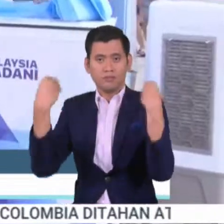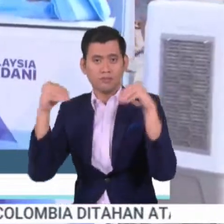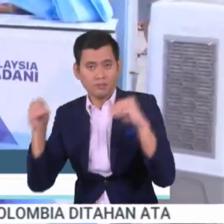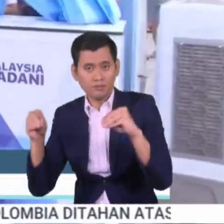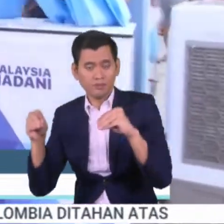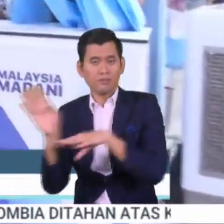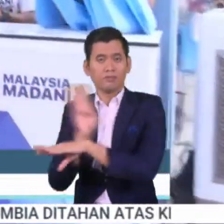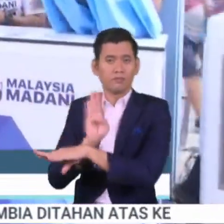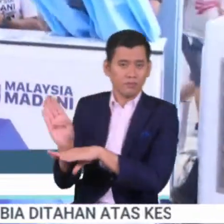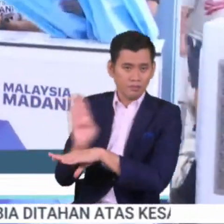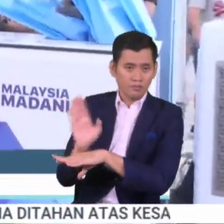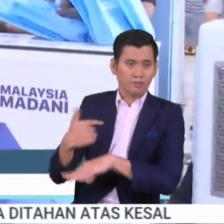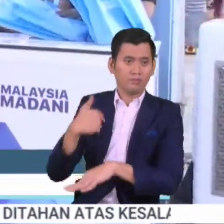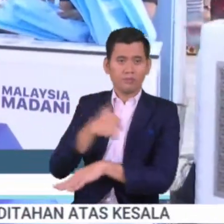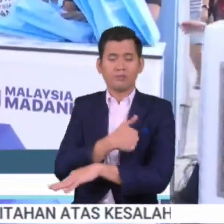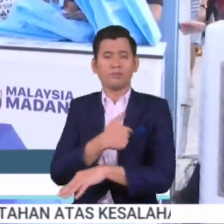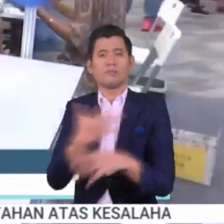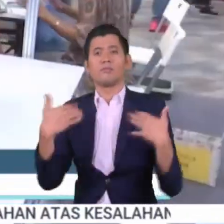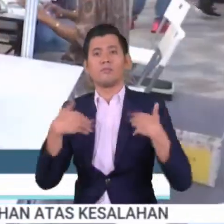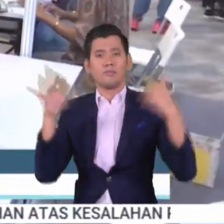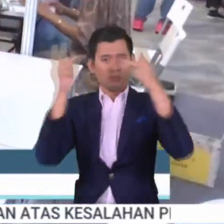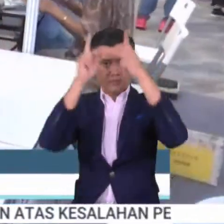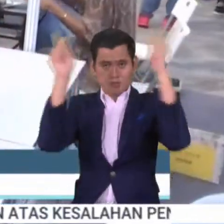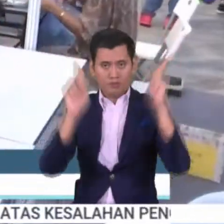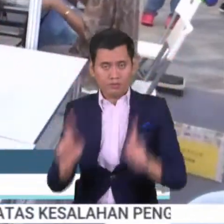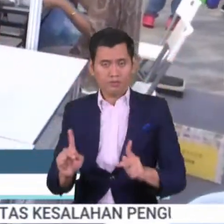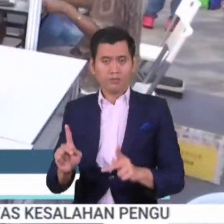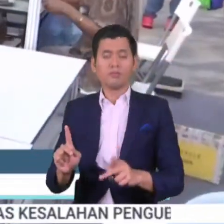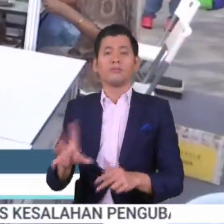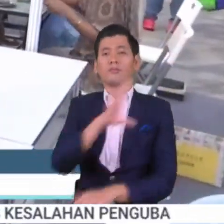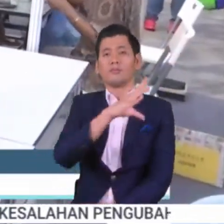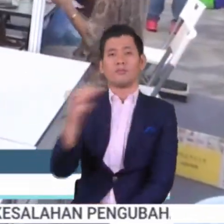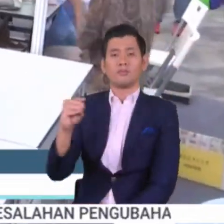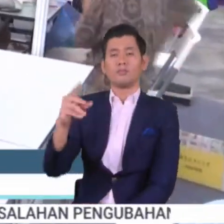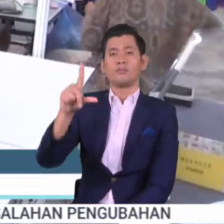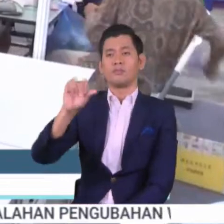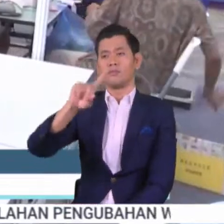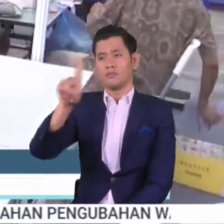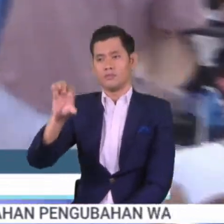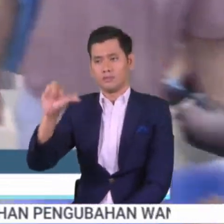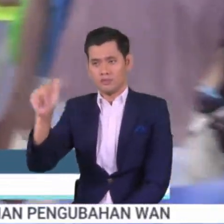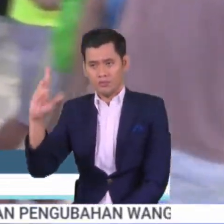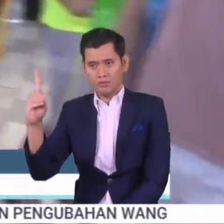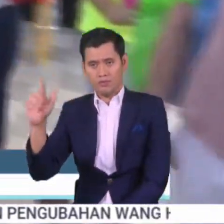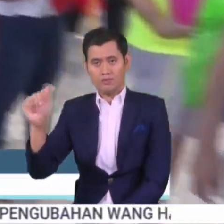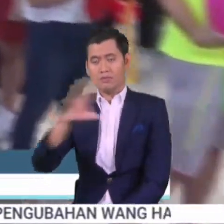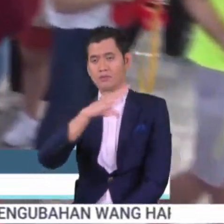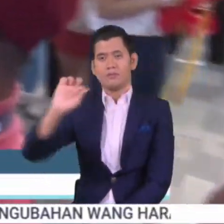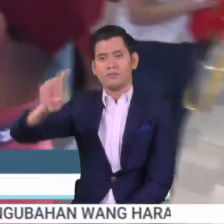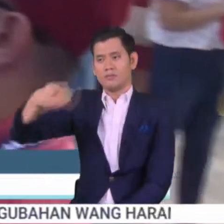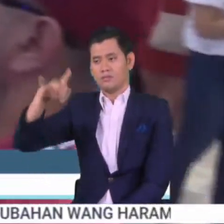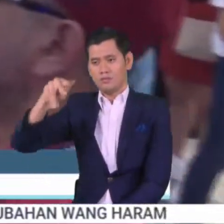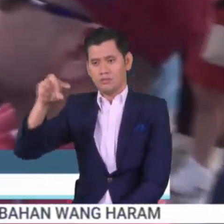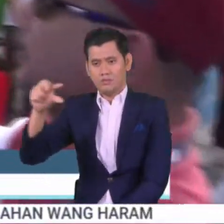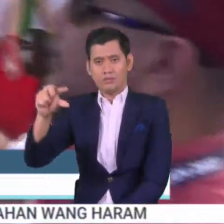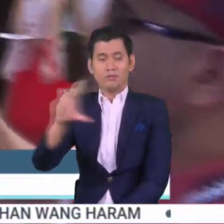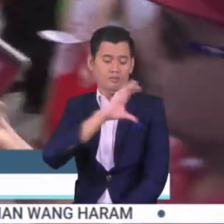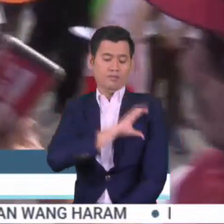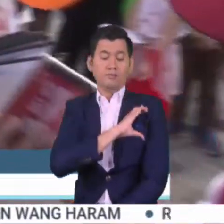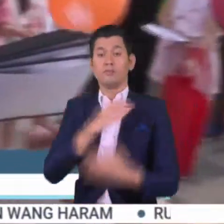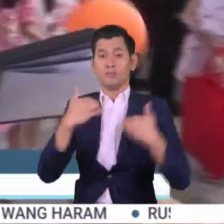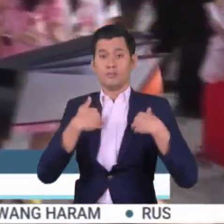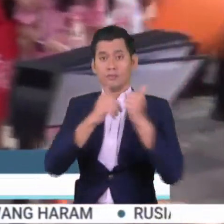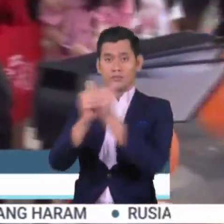ada penerangan dan quiz macam Shopee dan Lazada juga mainkan peranan untuk beri penerangan. PDRM juga turut hadir,